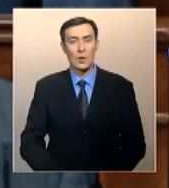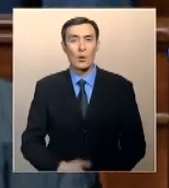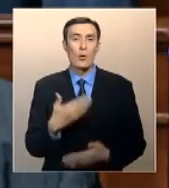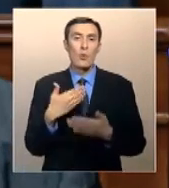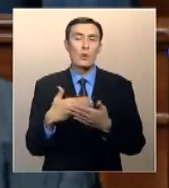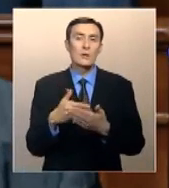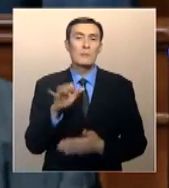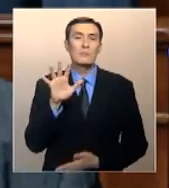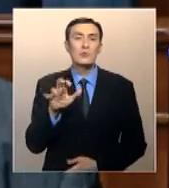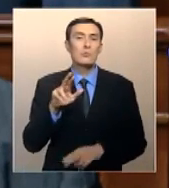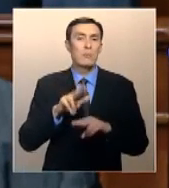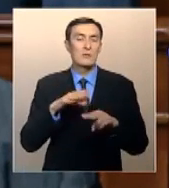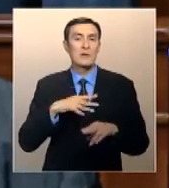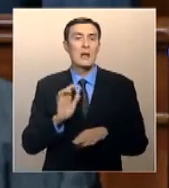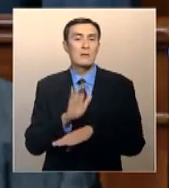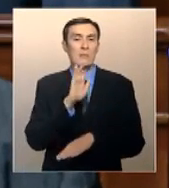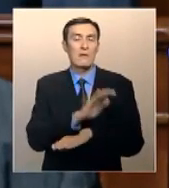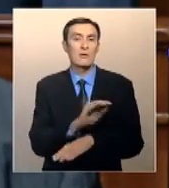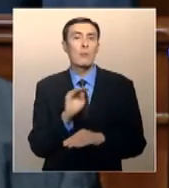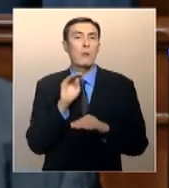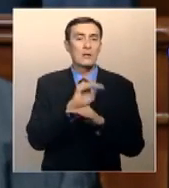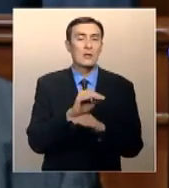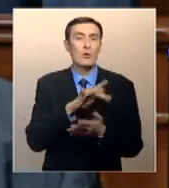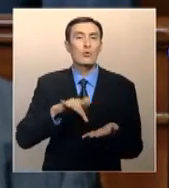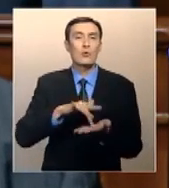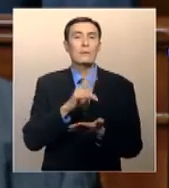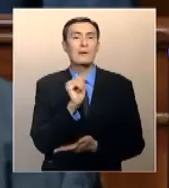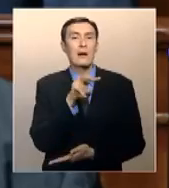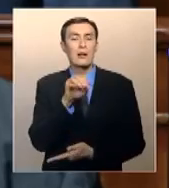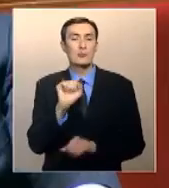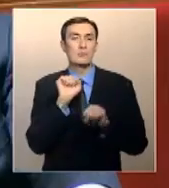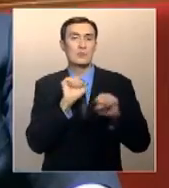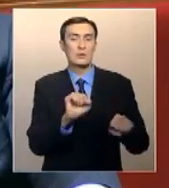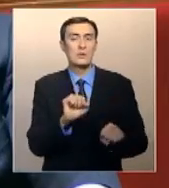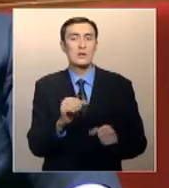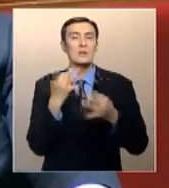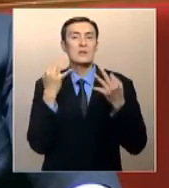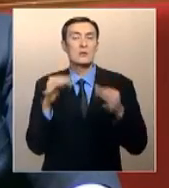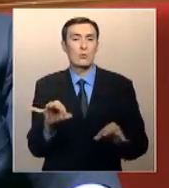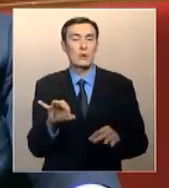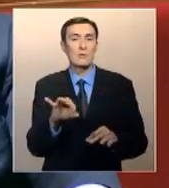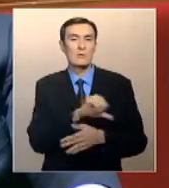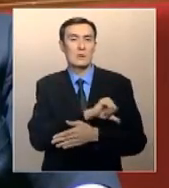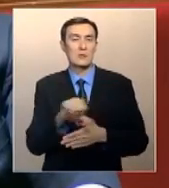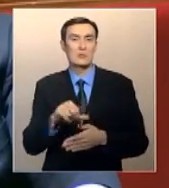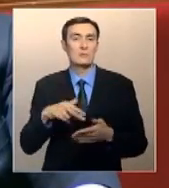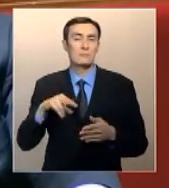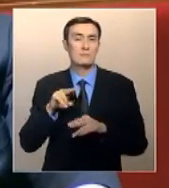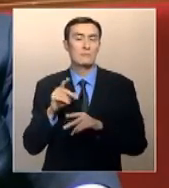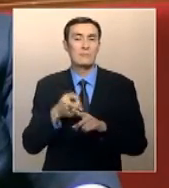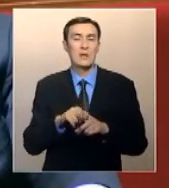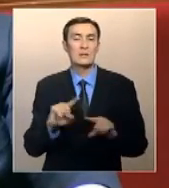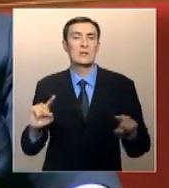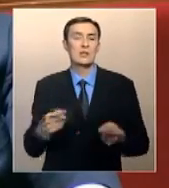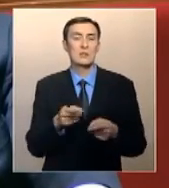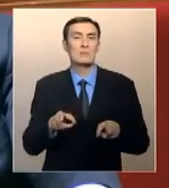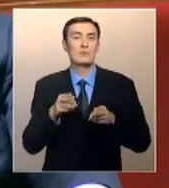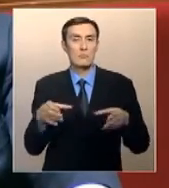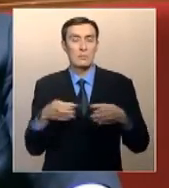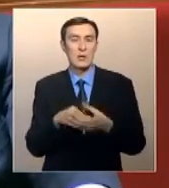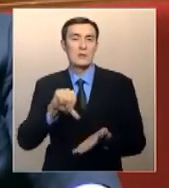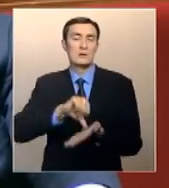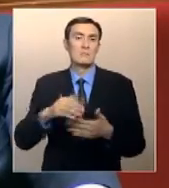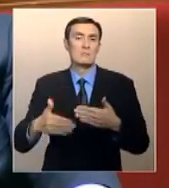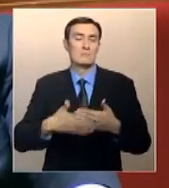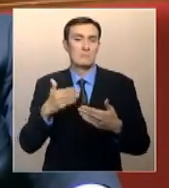Около 500 полицейских были направлены дополнительно в Кале, чтобы препятствовать незаконному переходу границы. Большая часть задержанных преступников предстала перед